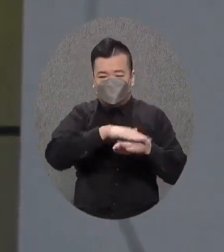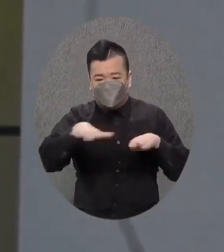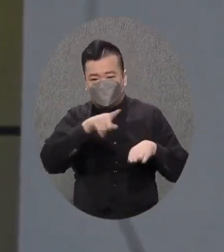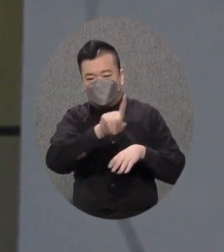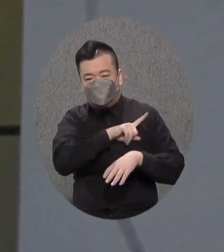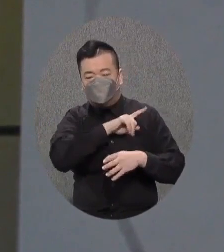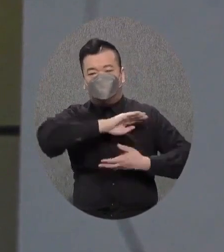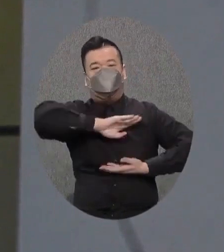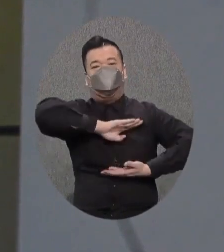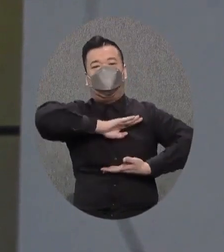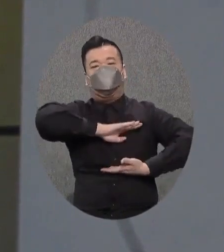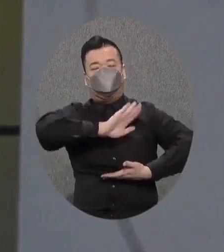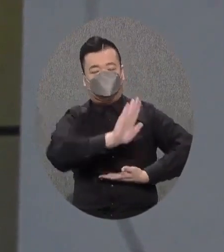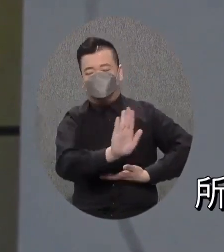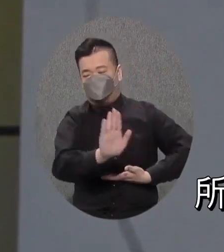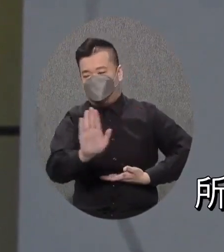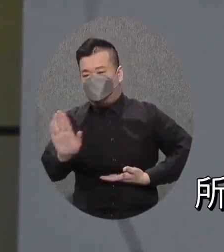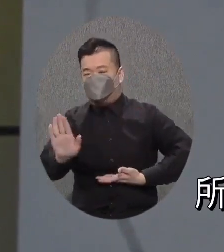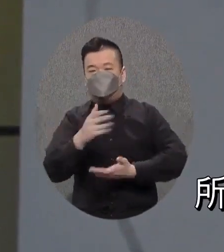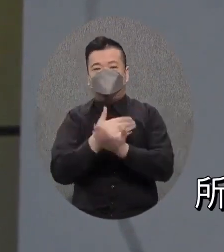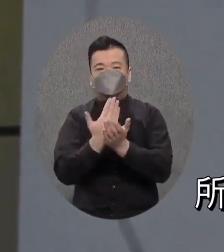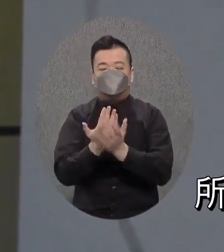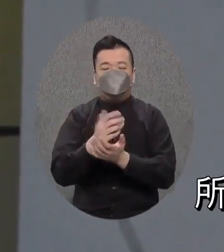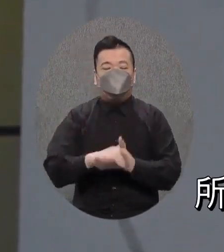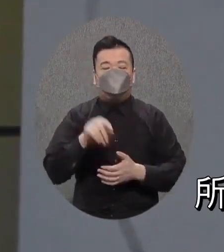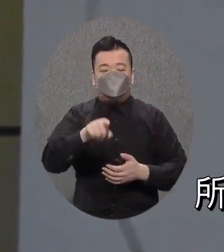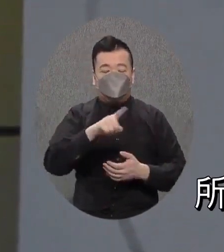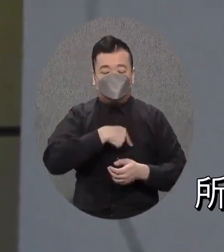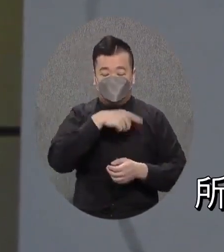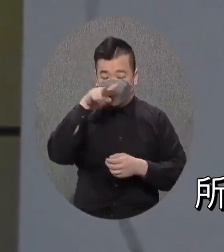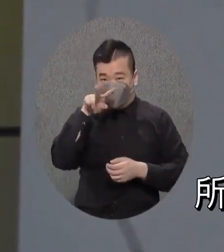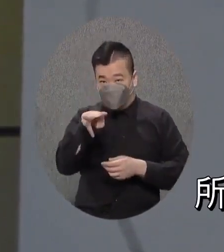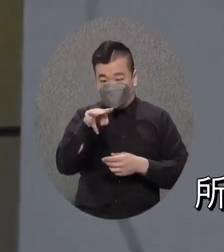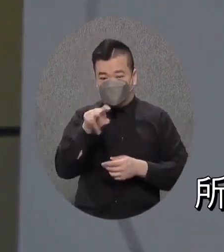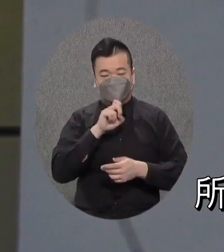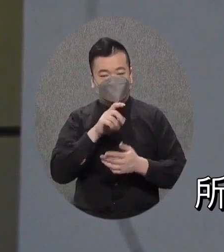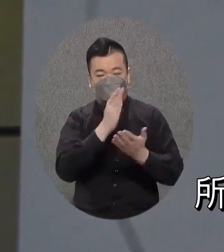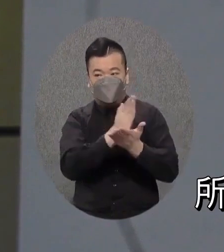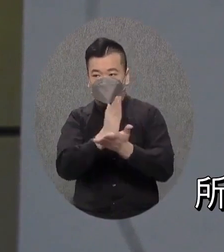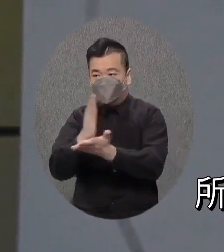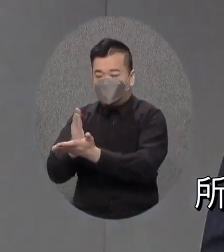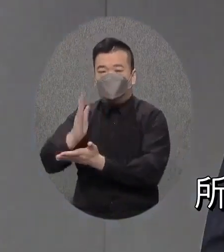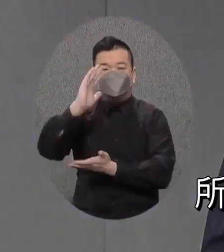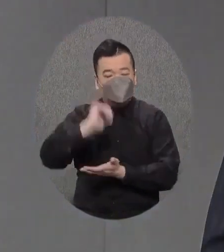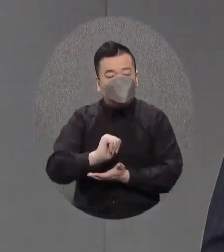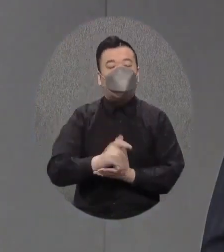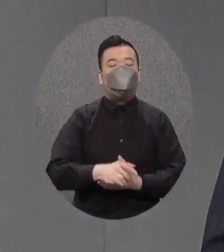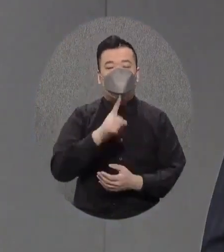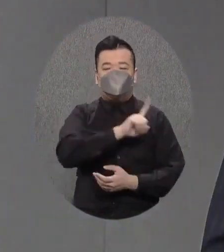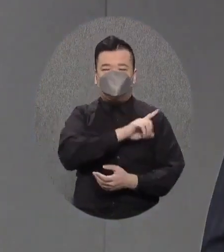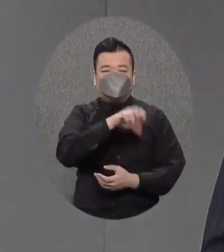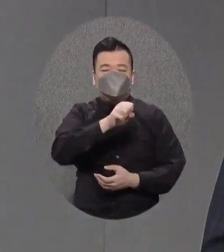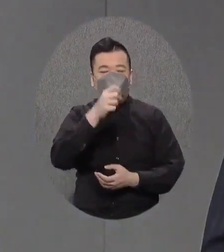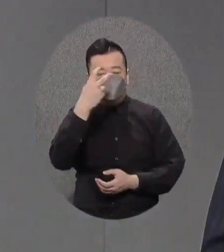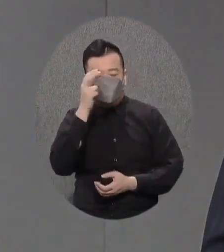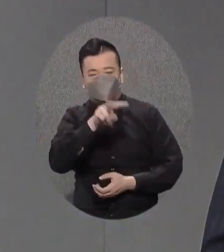嘅個性，同埋佢個特徵嘅嚇，咁所以出嚟嗰個視覺效果咧，亦都可以係完全咧係不一樣嘅嚇。咁呢個